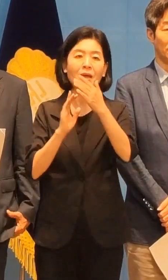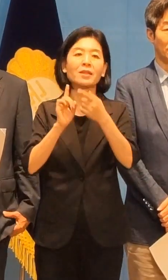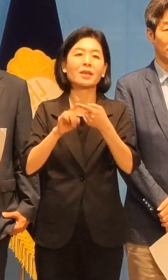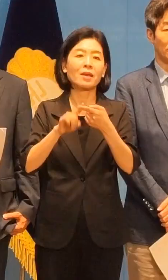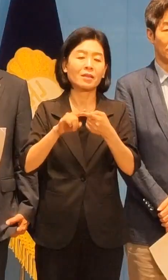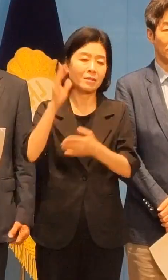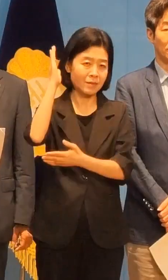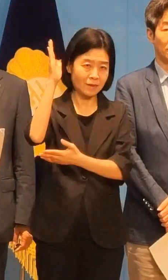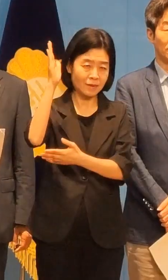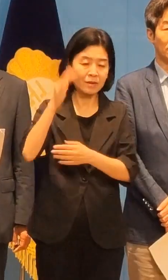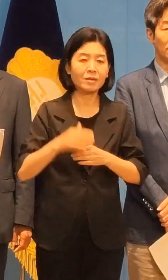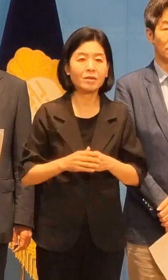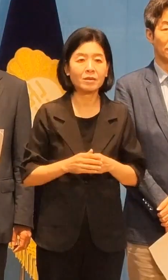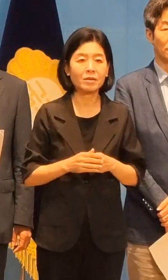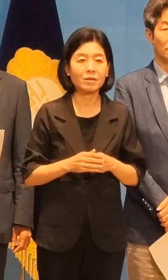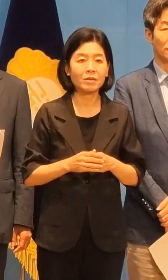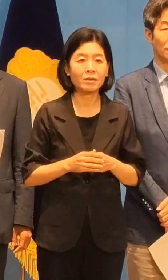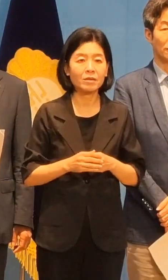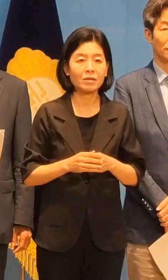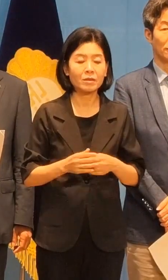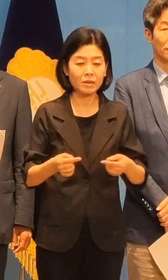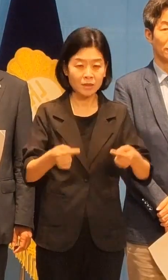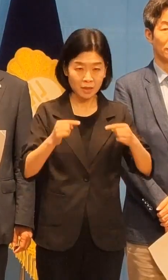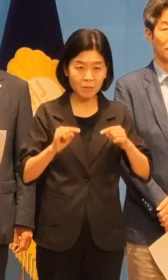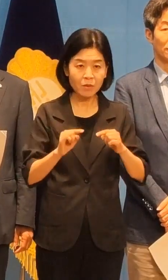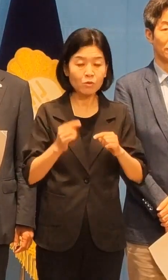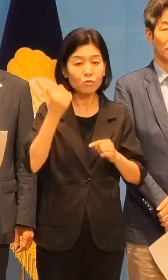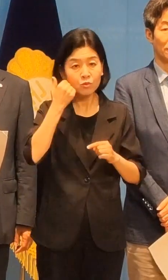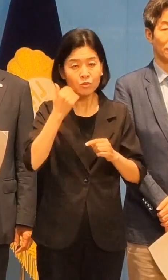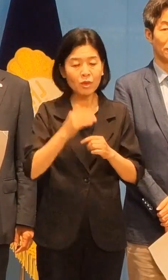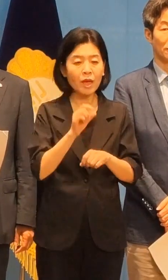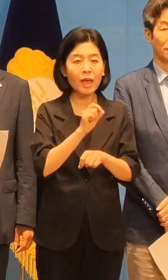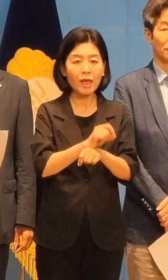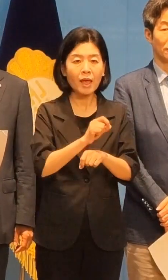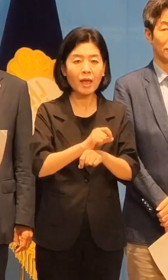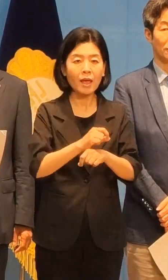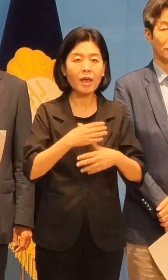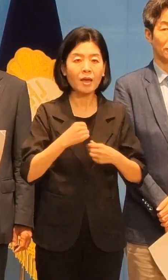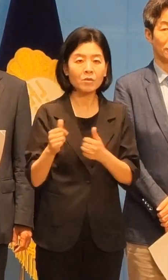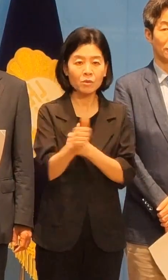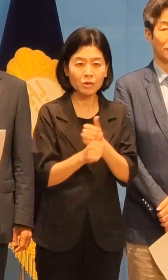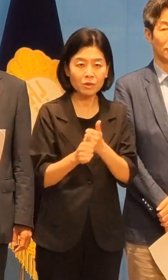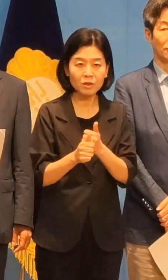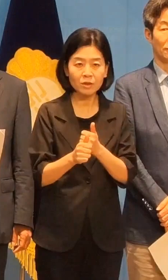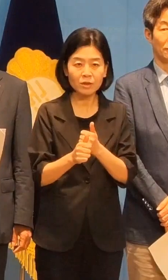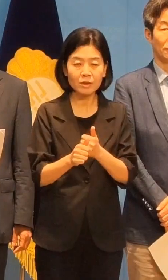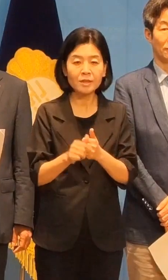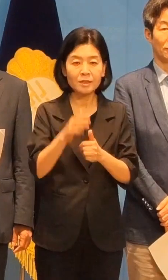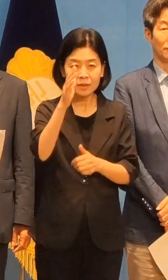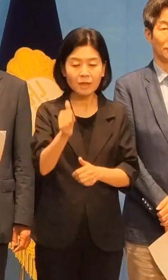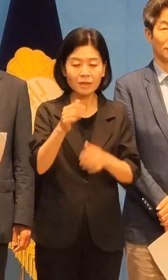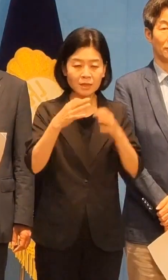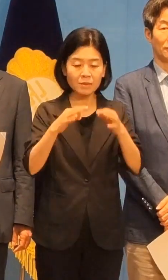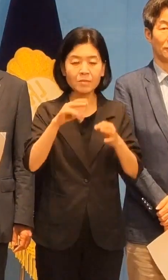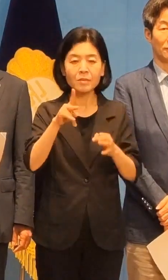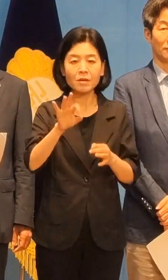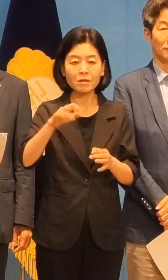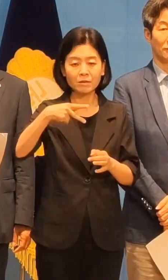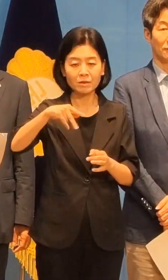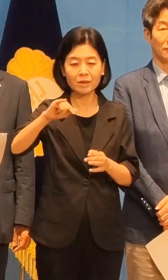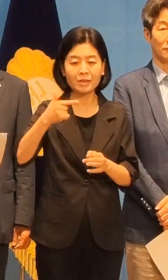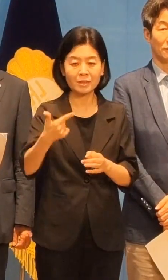참석해 주신 분들을 소개하도록 하겠습니다. 먼저 행정안전위원회 김영진 위원장님 오셨습니다.